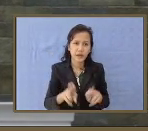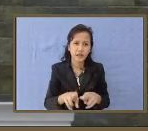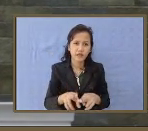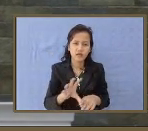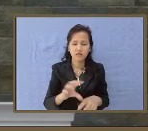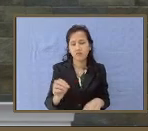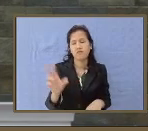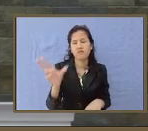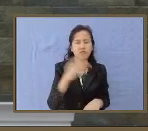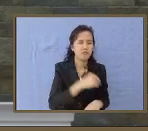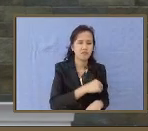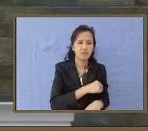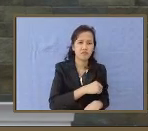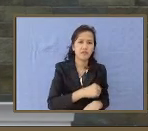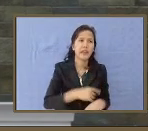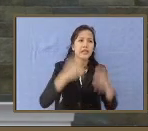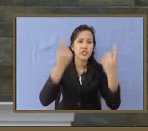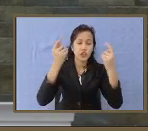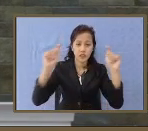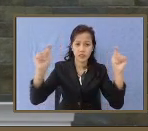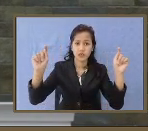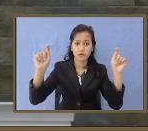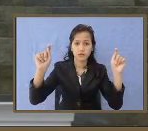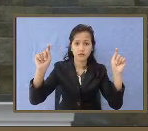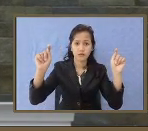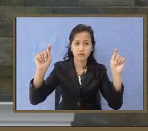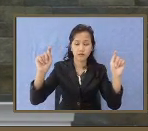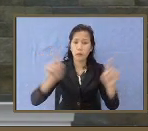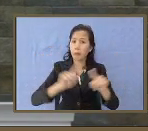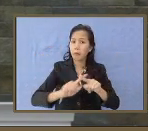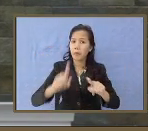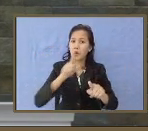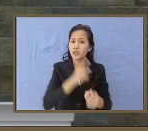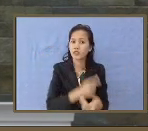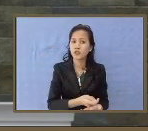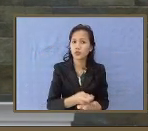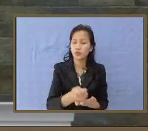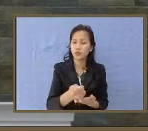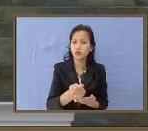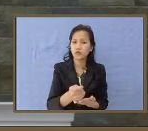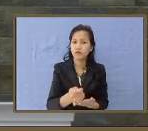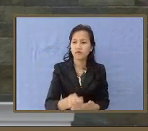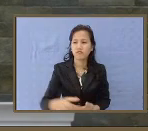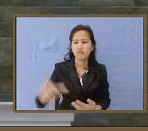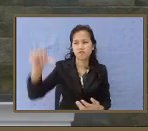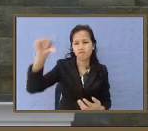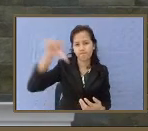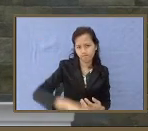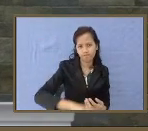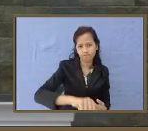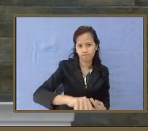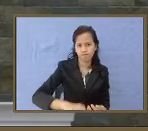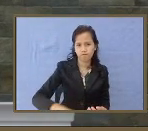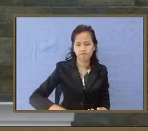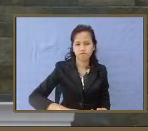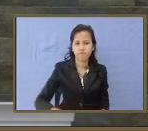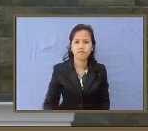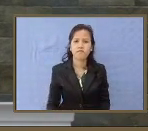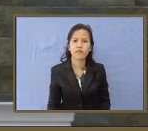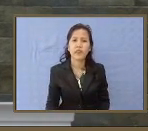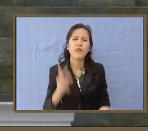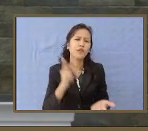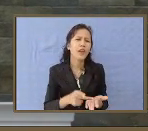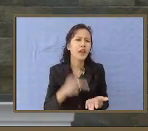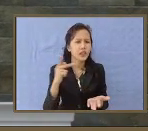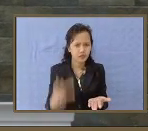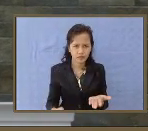na po sila. They are trying. But the truth of the matter is, bagsak po sila. Now, so here's the thing.